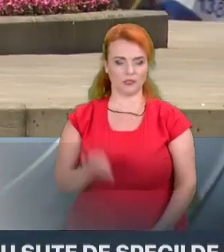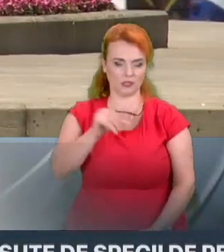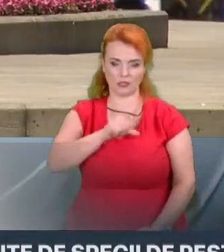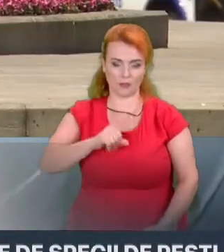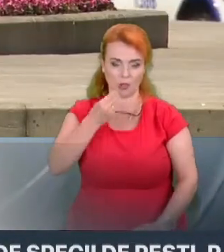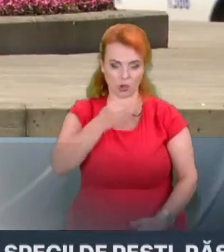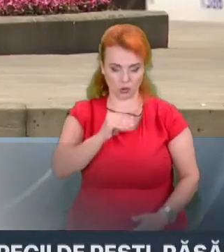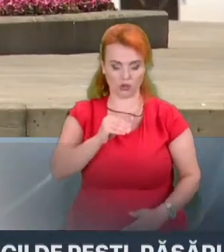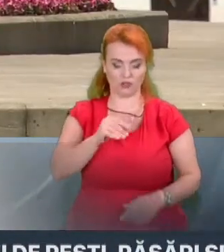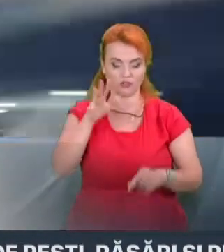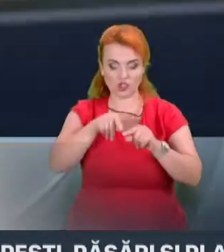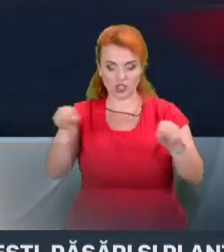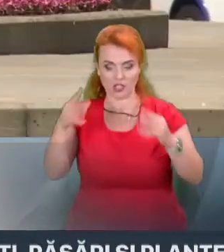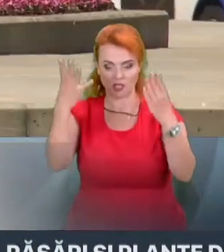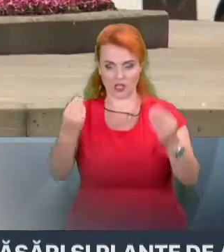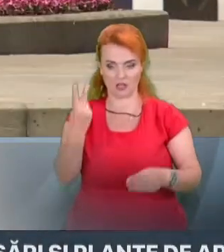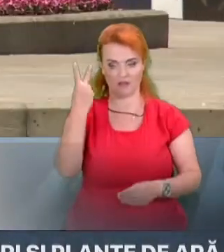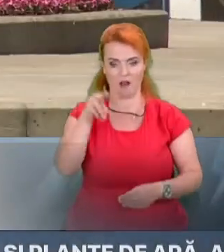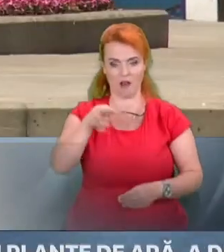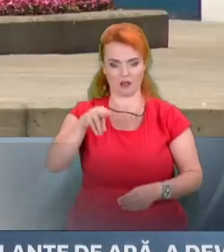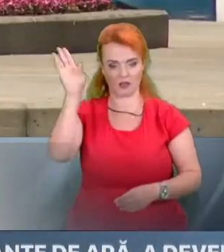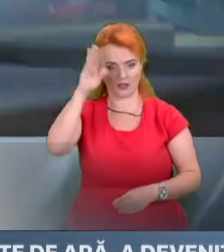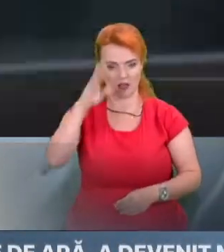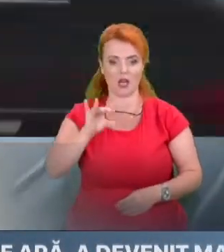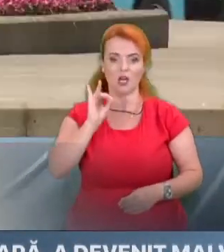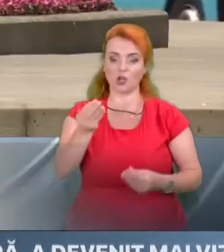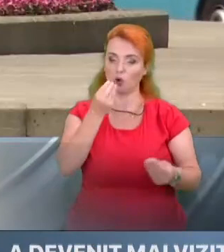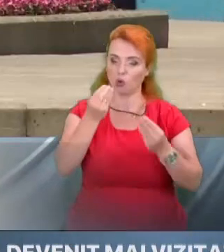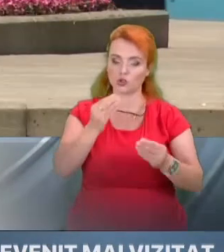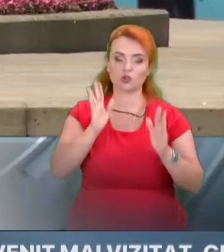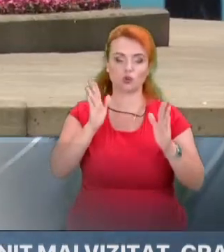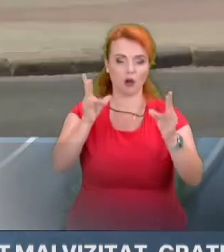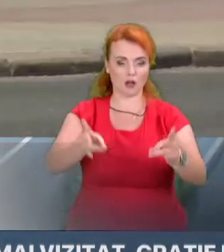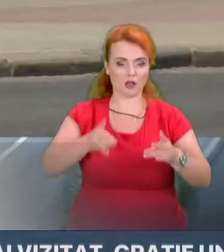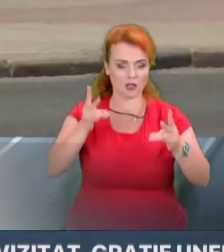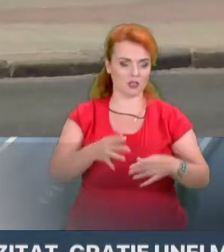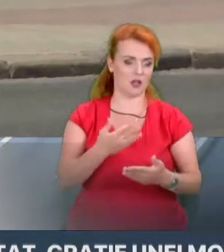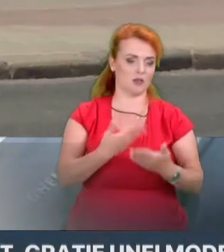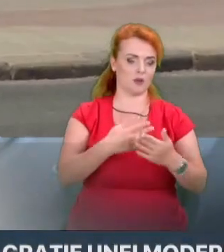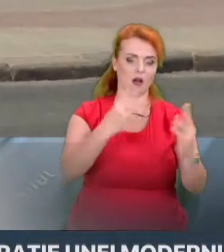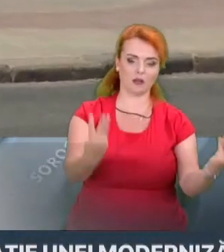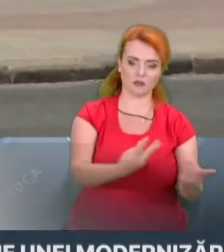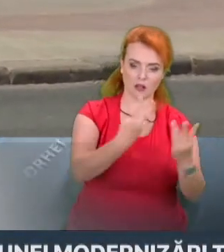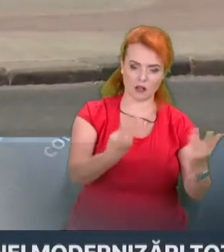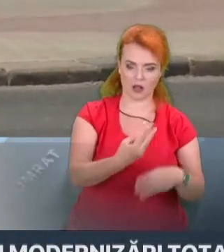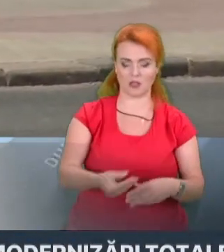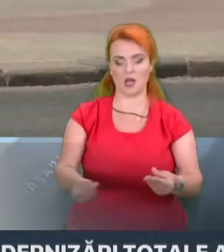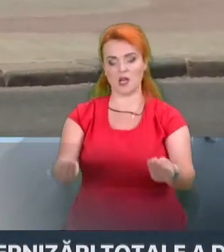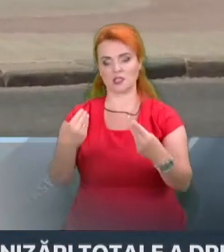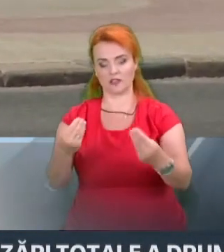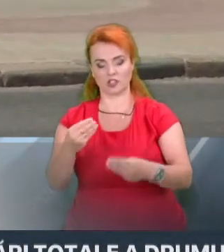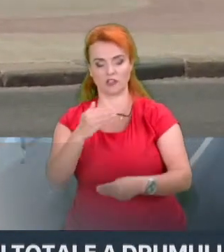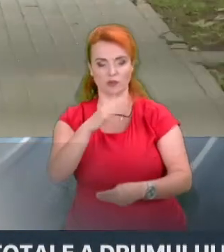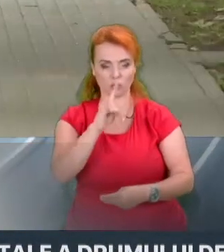Și să mănânce mâncare mai ușoară, mai legeră. Deci aici mă refer la salate, la legume proaspete, la